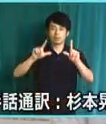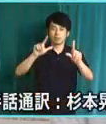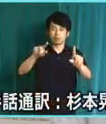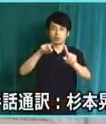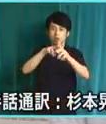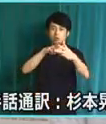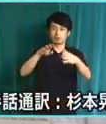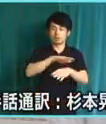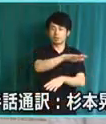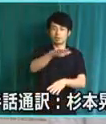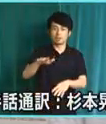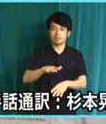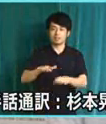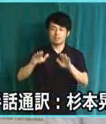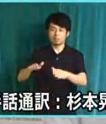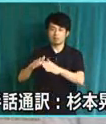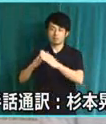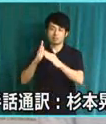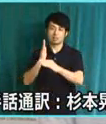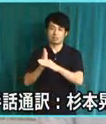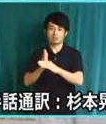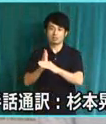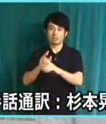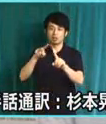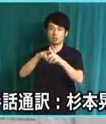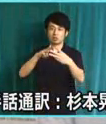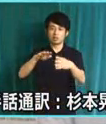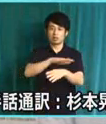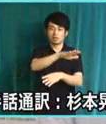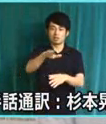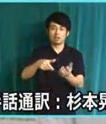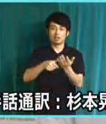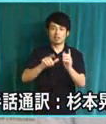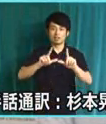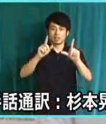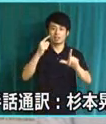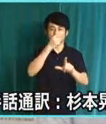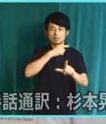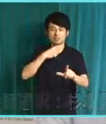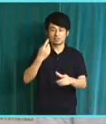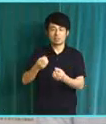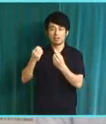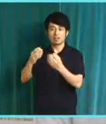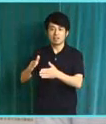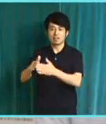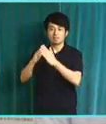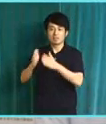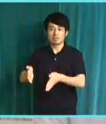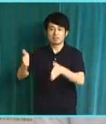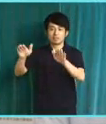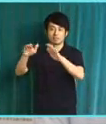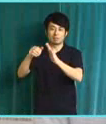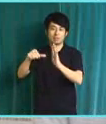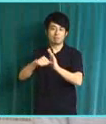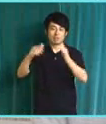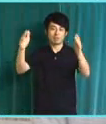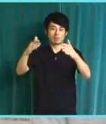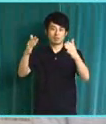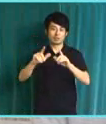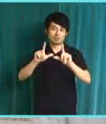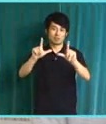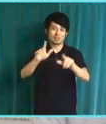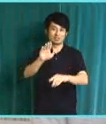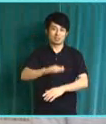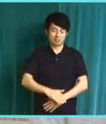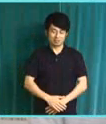広報だわら。この時間は現在建設中の小田原駅東口再開発ビルの愛称募集のお知らせをお送